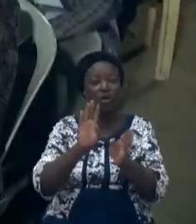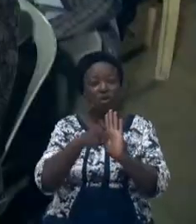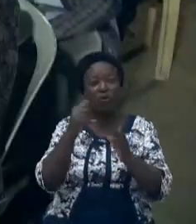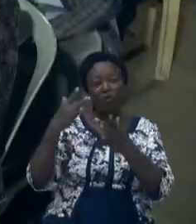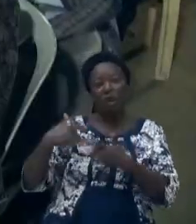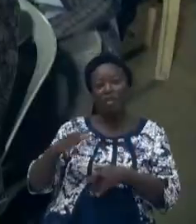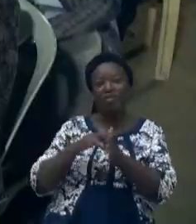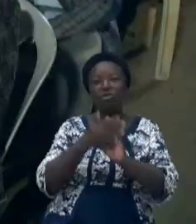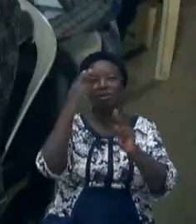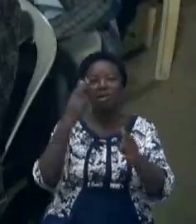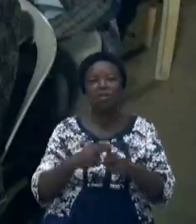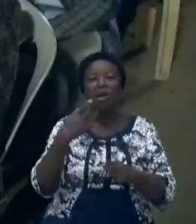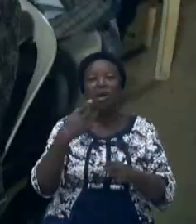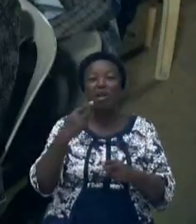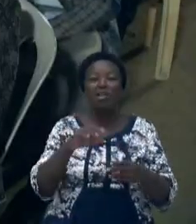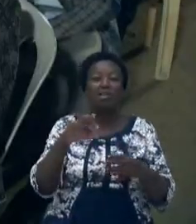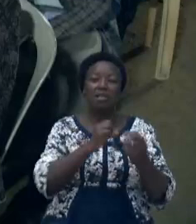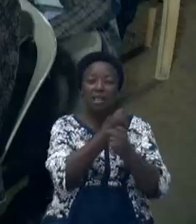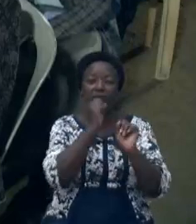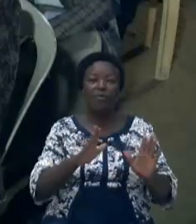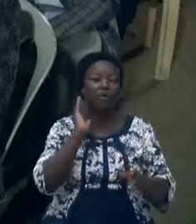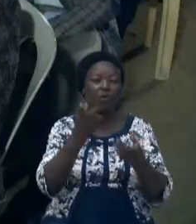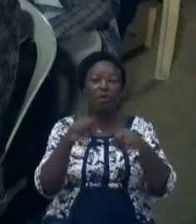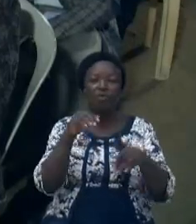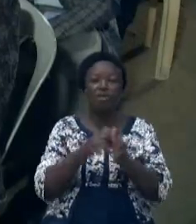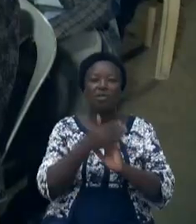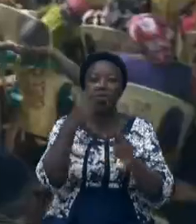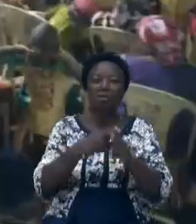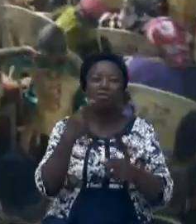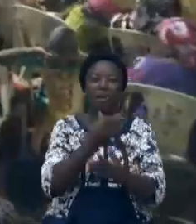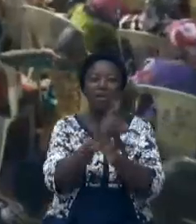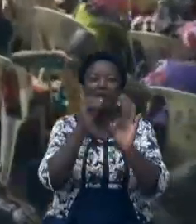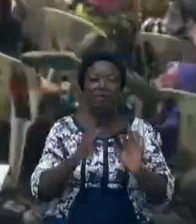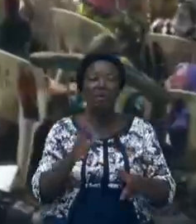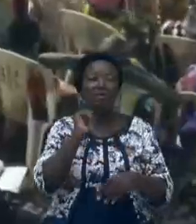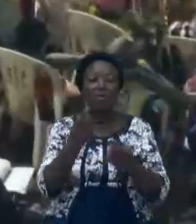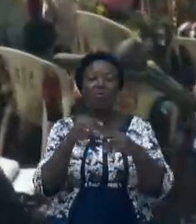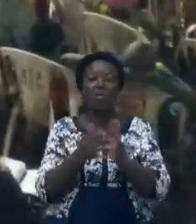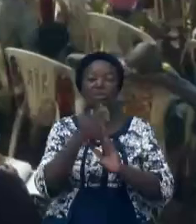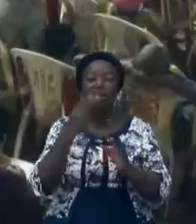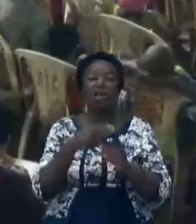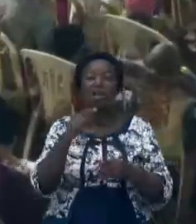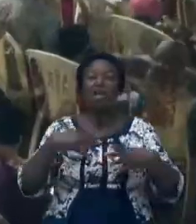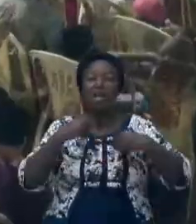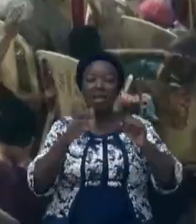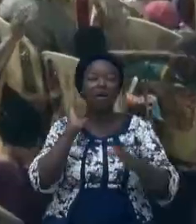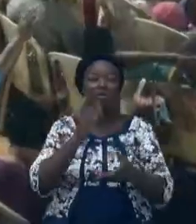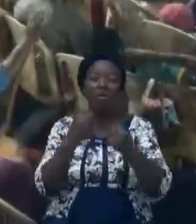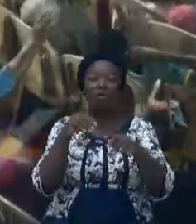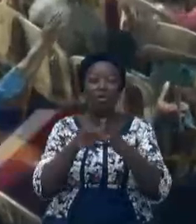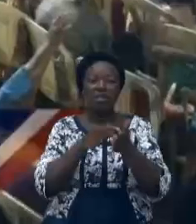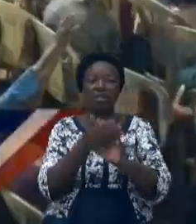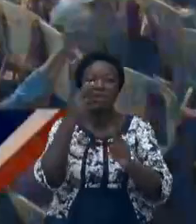tu vas ouvrir la porte de temps que le sauve à venir le libérateur va venir